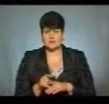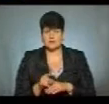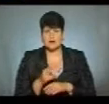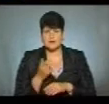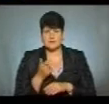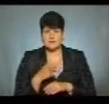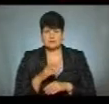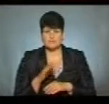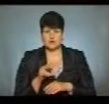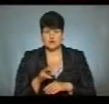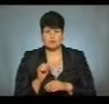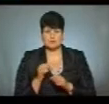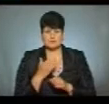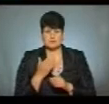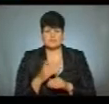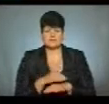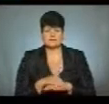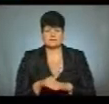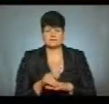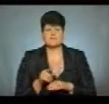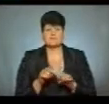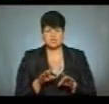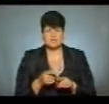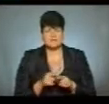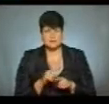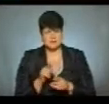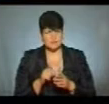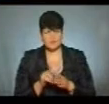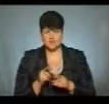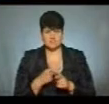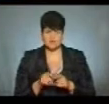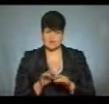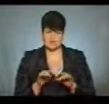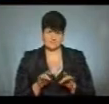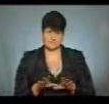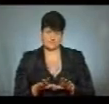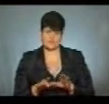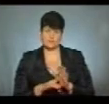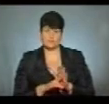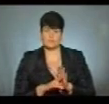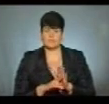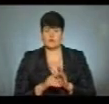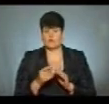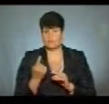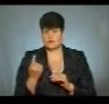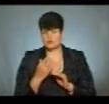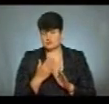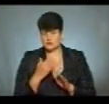Володимире, ми ж можемо одразу запитати. Вирішено це питання чи не вирішено? Я в першу чергу хочу